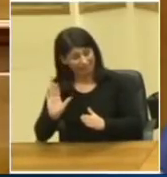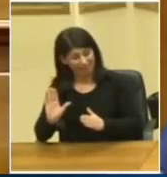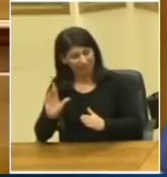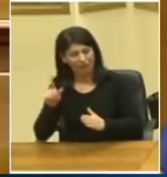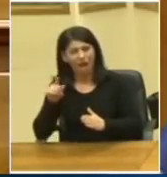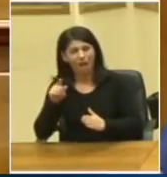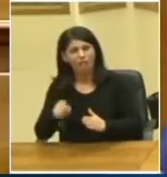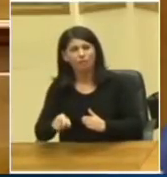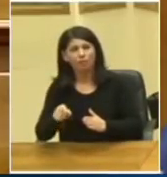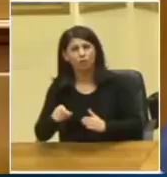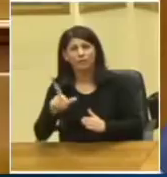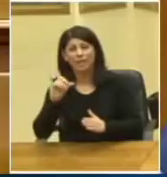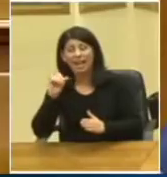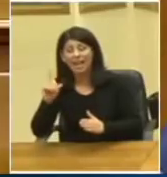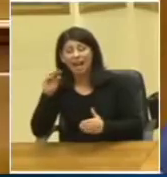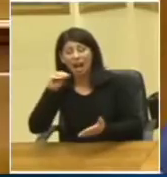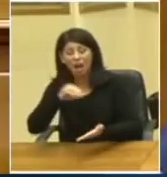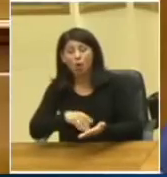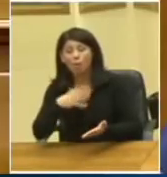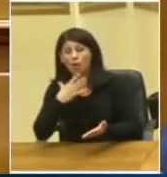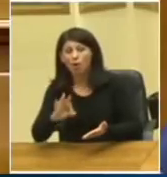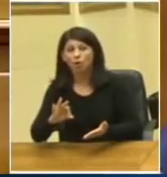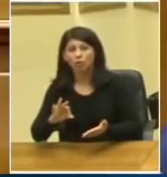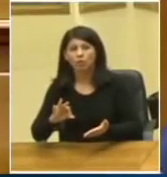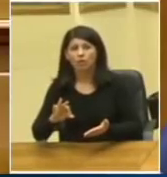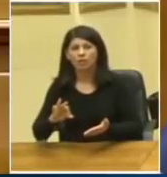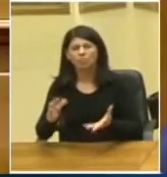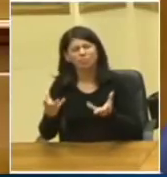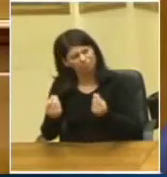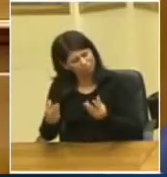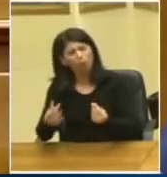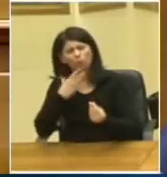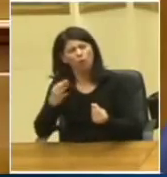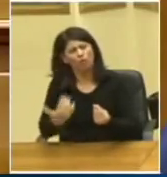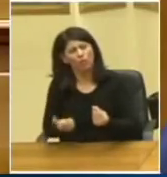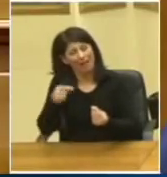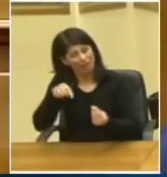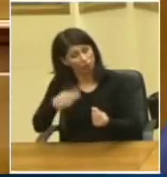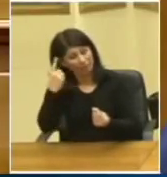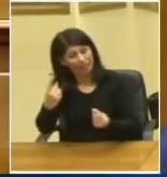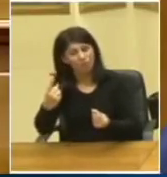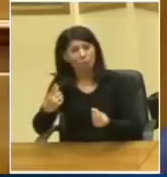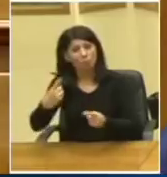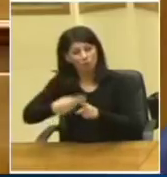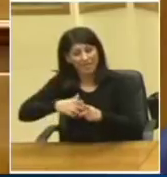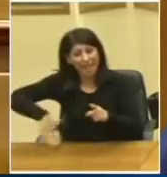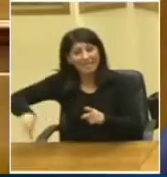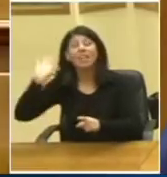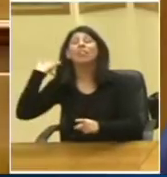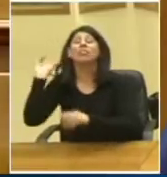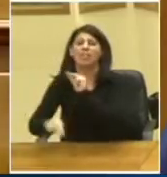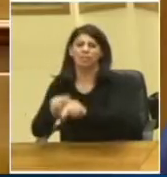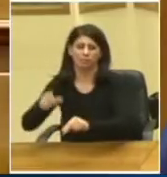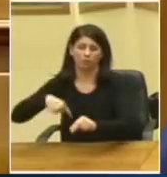είναι ένας ακόμη λόγος μεταξύ πολλών άλλων για τον οποίο ο ελληνικός λαός θα σας κατεψηφίσει